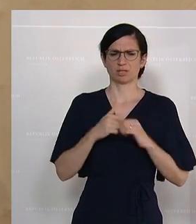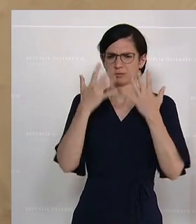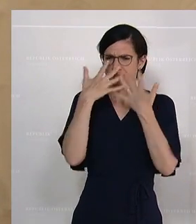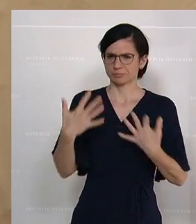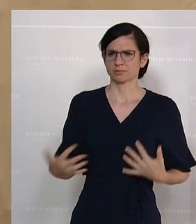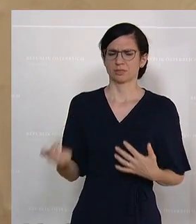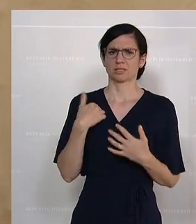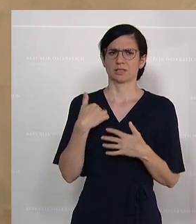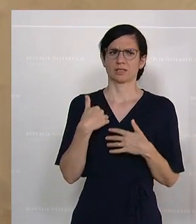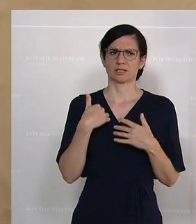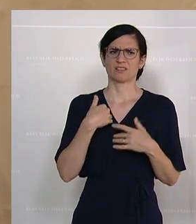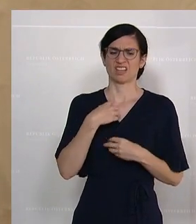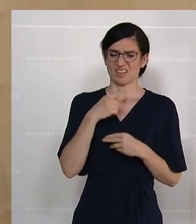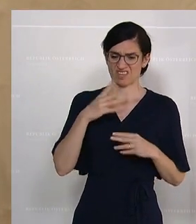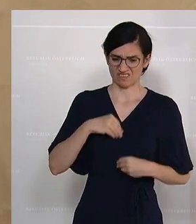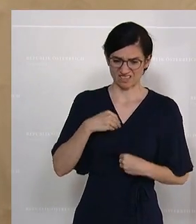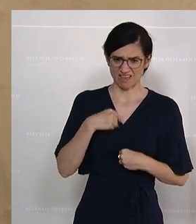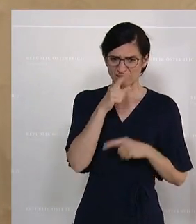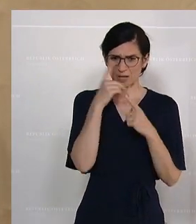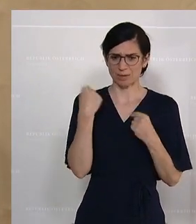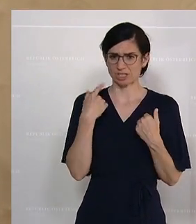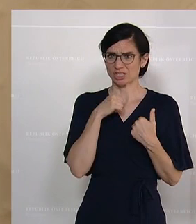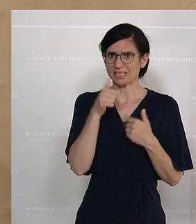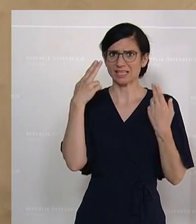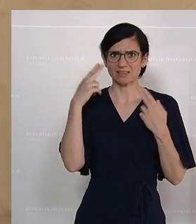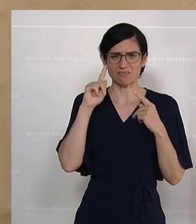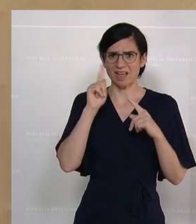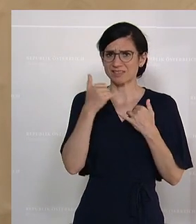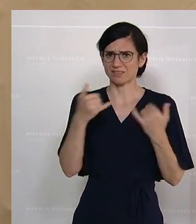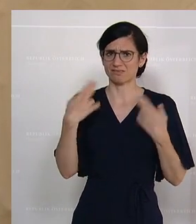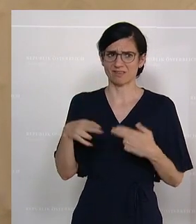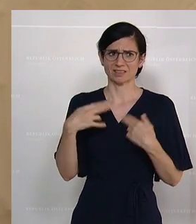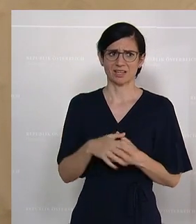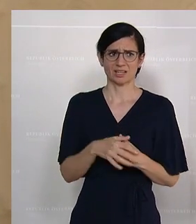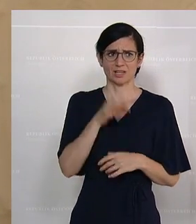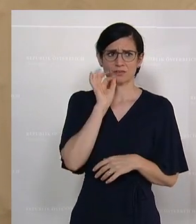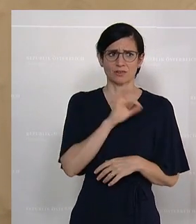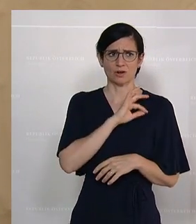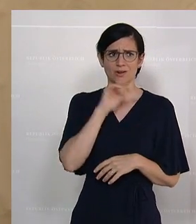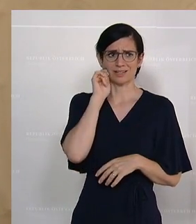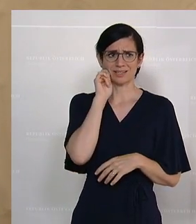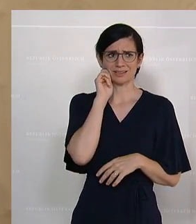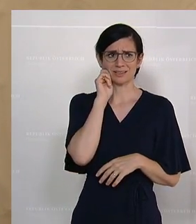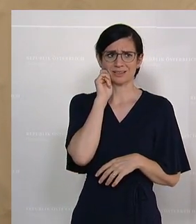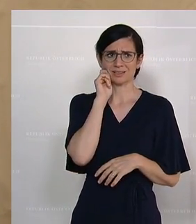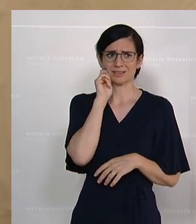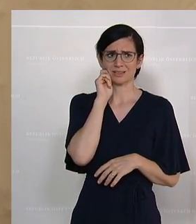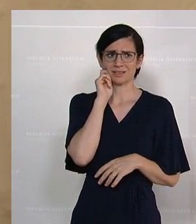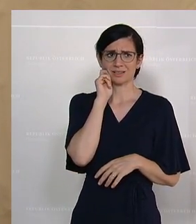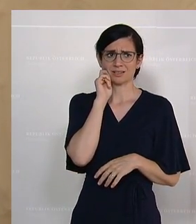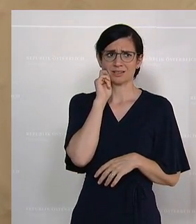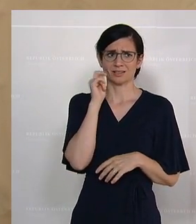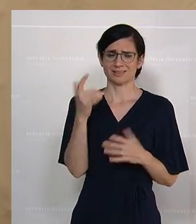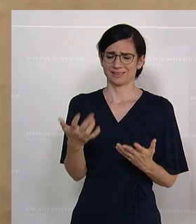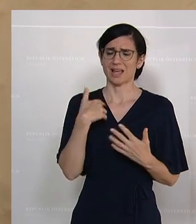allen menschen die verzweifelt imponiert weiterwissen bitte schauen sie zu wie die kollegen von kollegen das